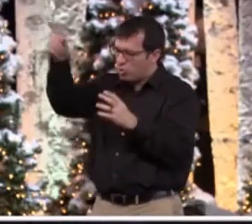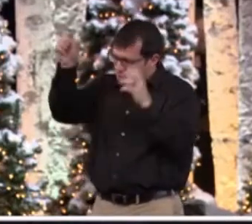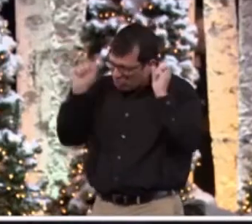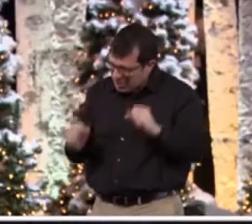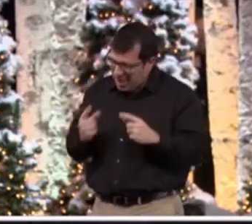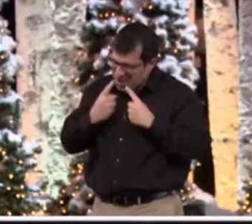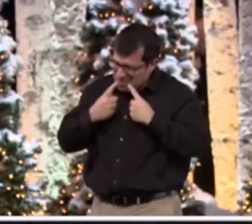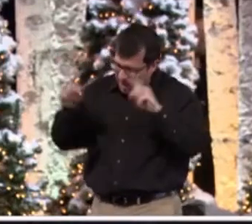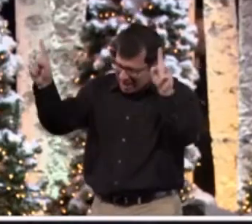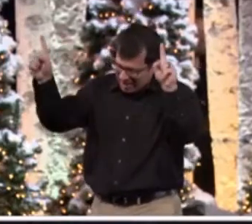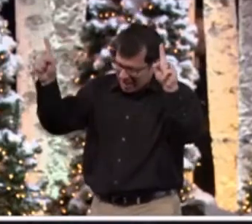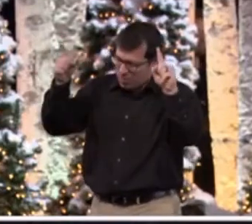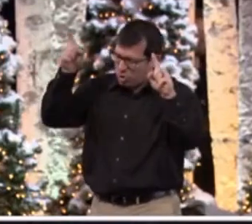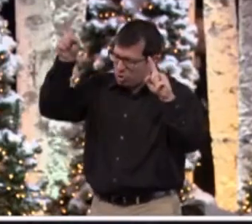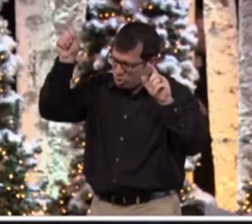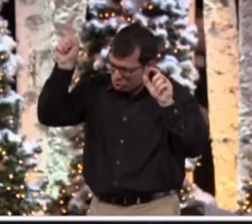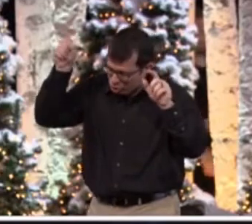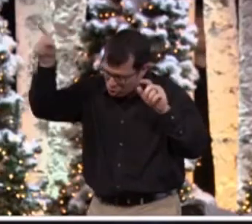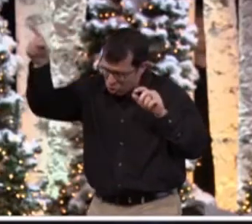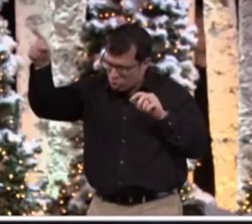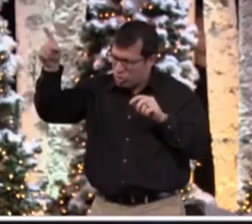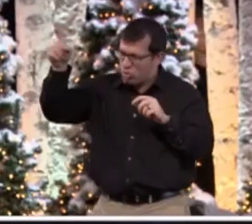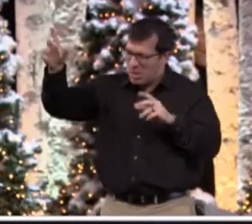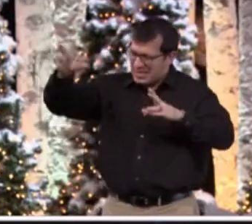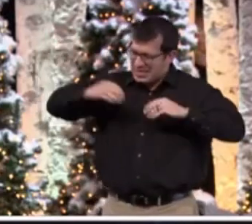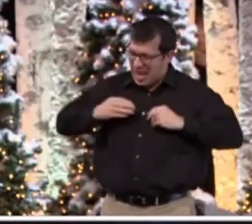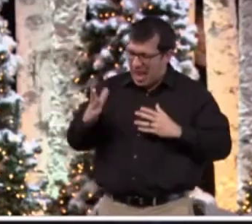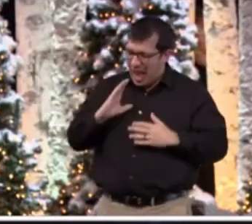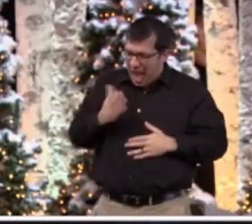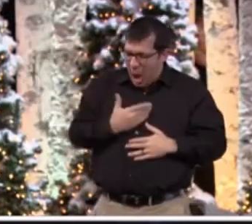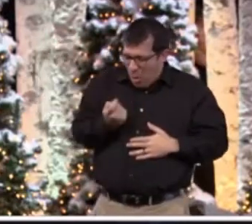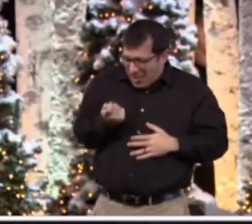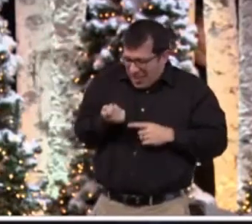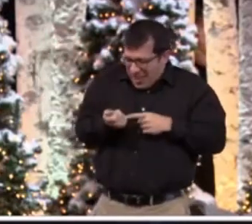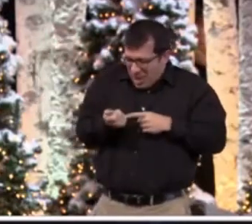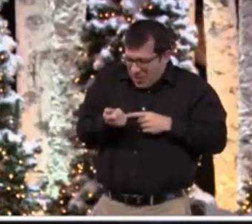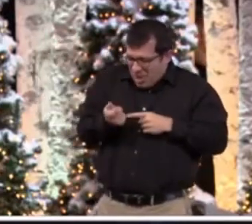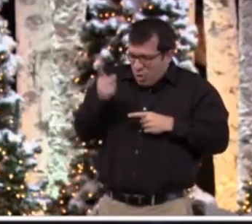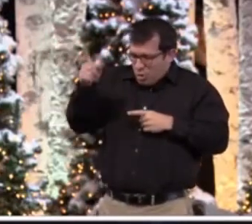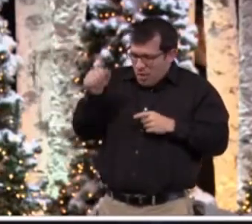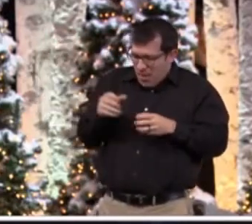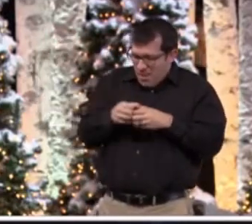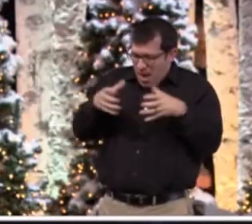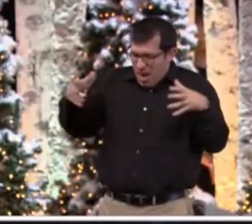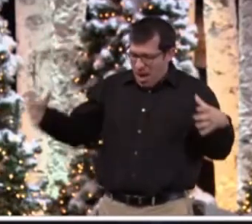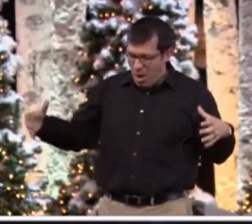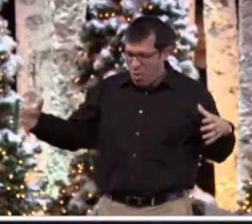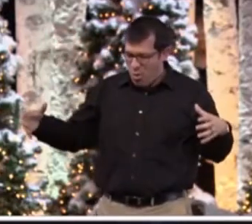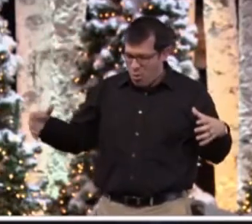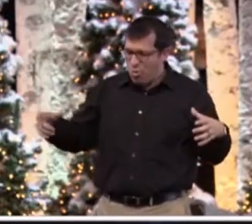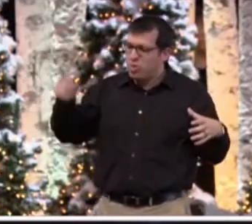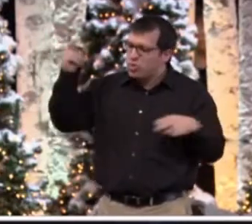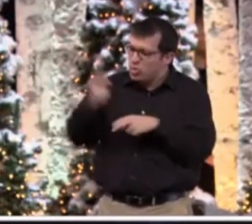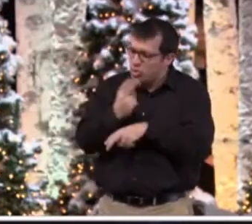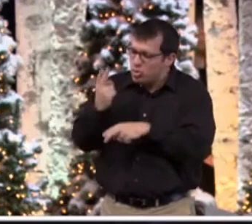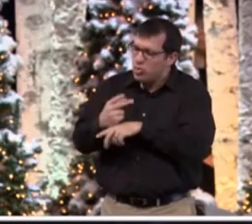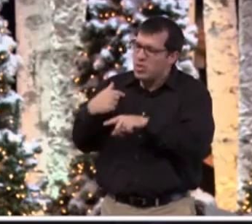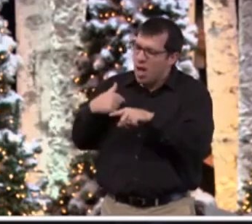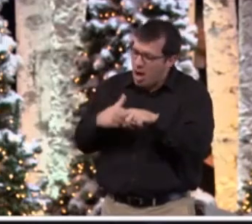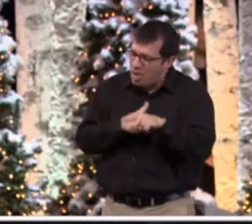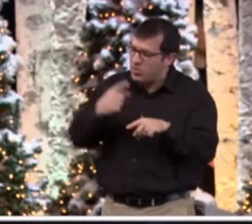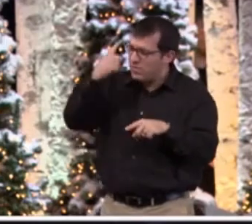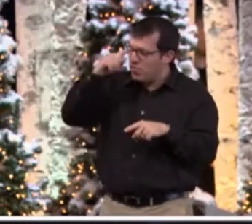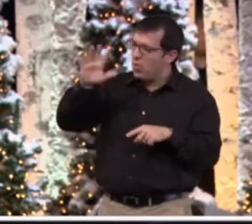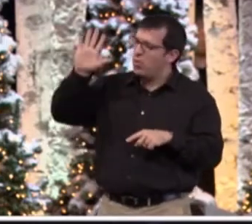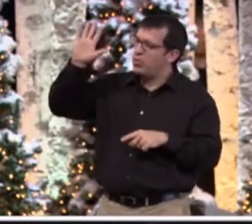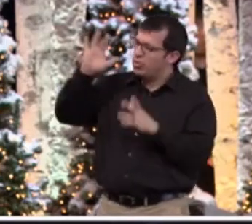दिनुहोस् पिता। हामीसँग भएको थोरै कुरा लिनुहोस् र त्यसलाई वृद्धि गर्नुहोस्। यीशुका लागि हामीलाई